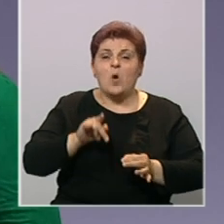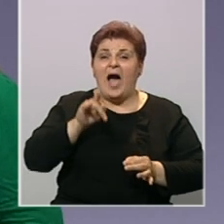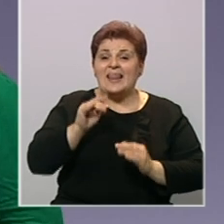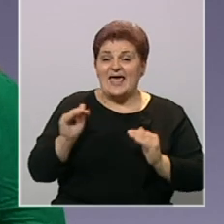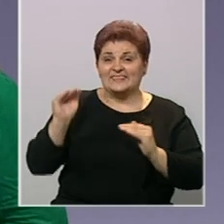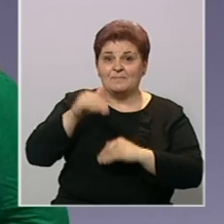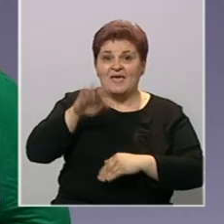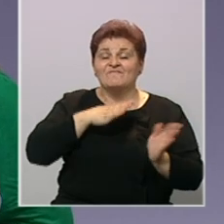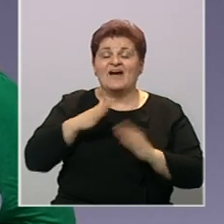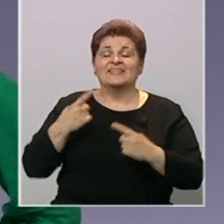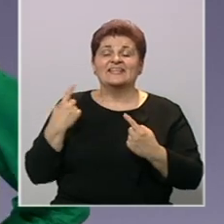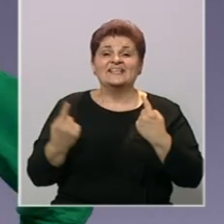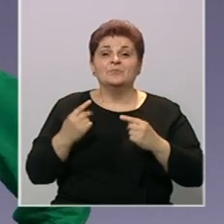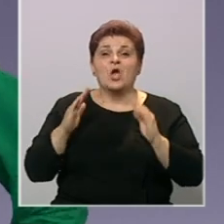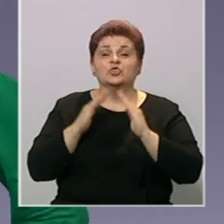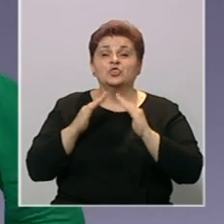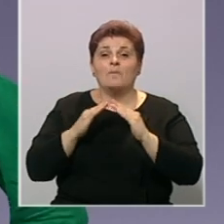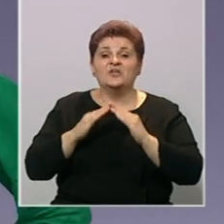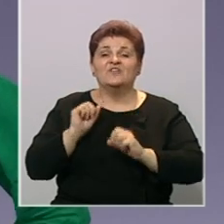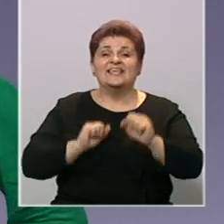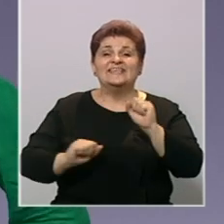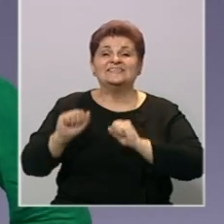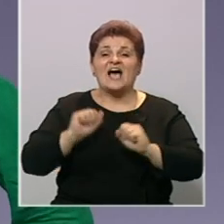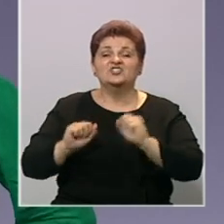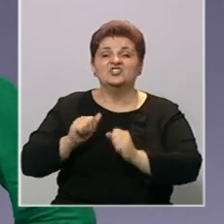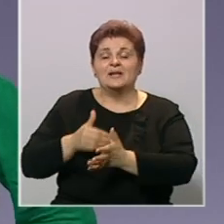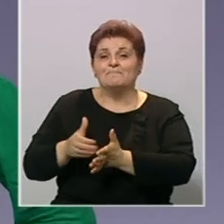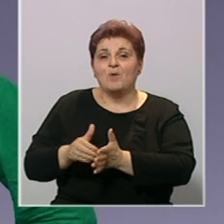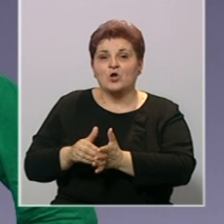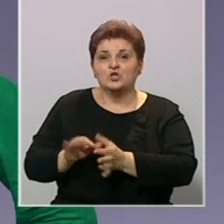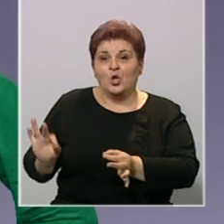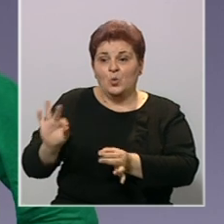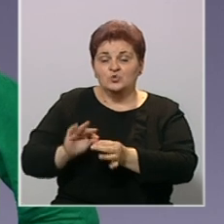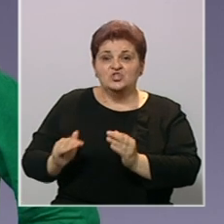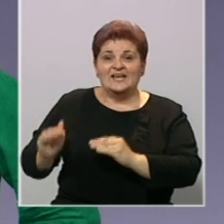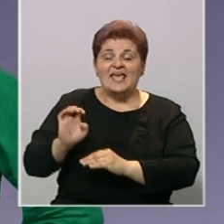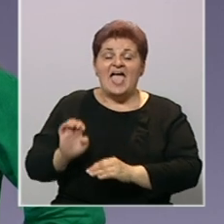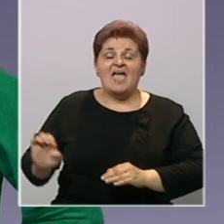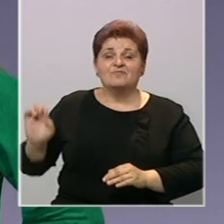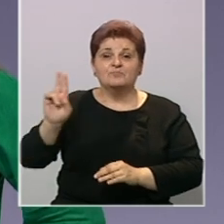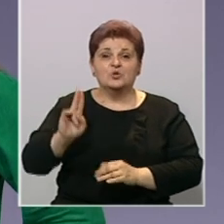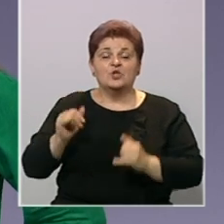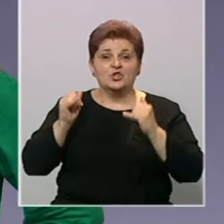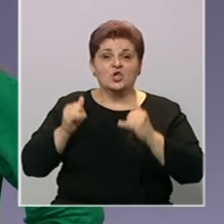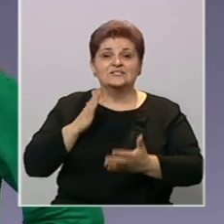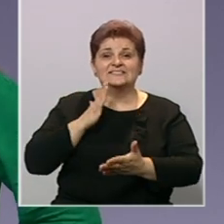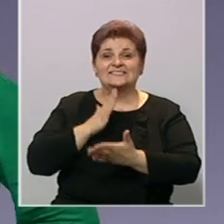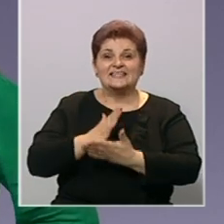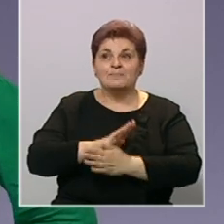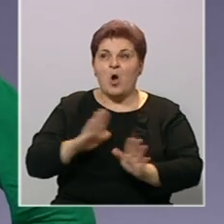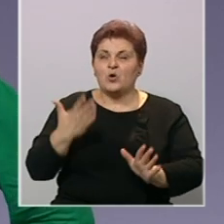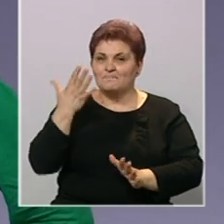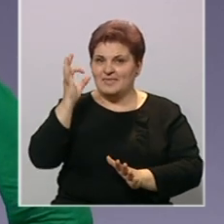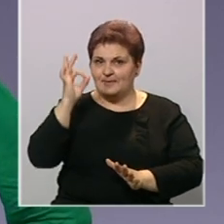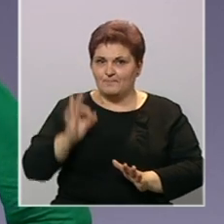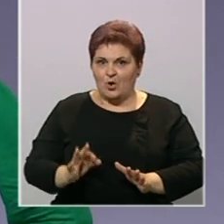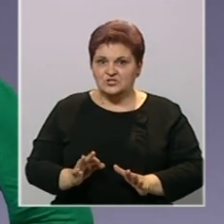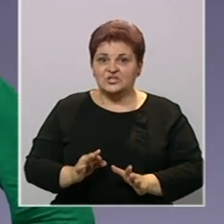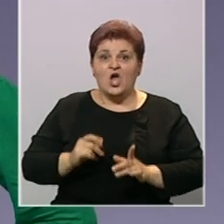nivou vanredne situacije domaćinstva su zaštićeni potrošači. Uštede na nivou Europske unije do sada su bile oko 5%.